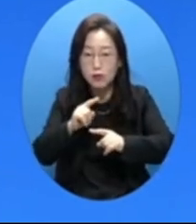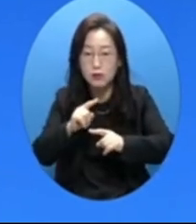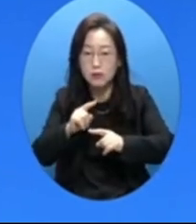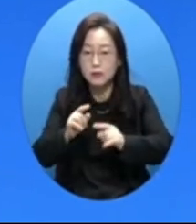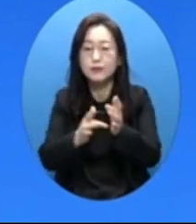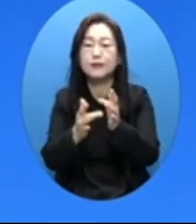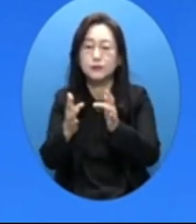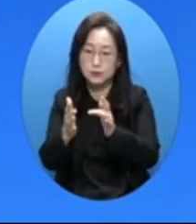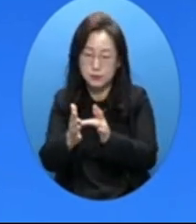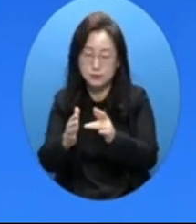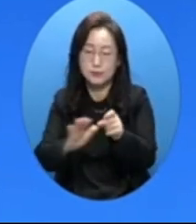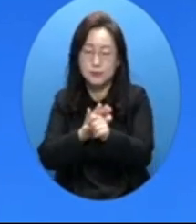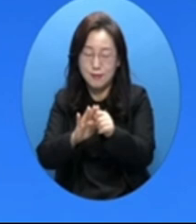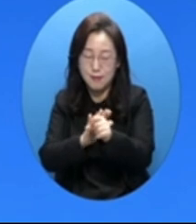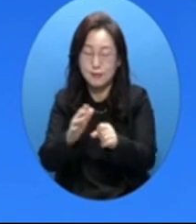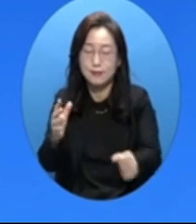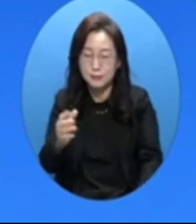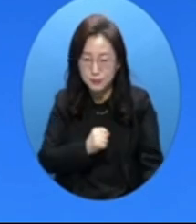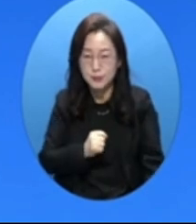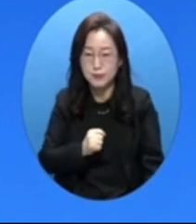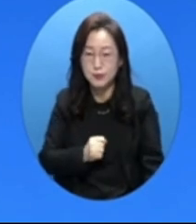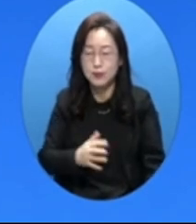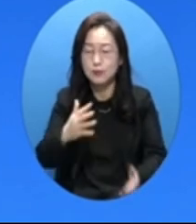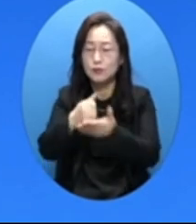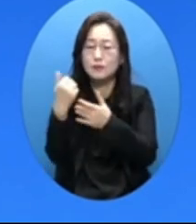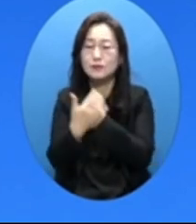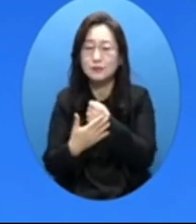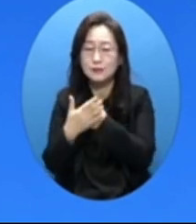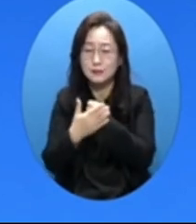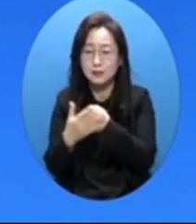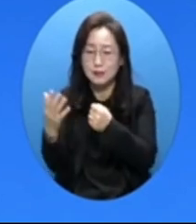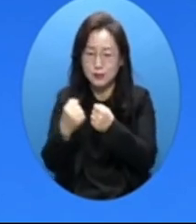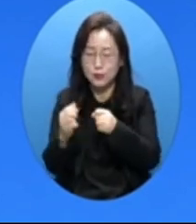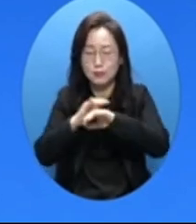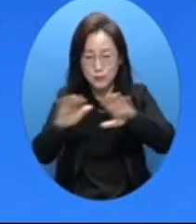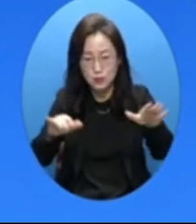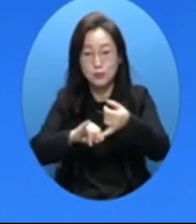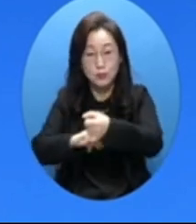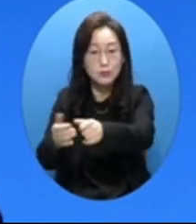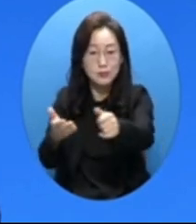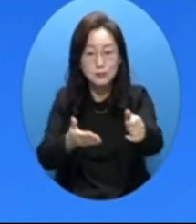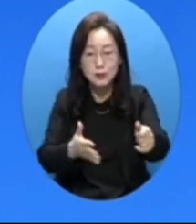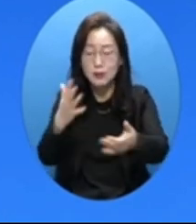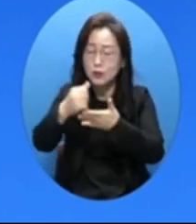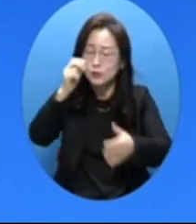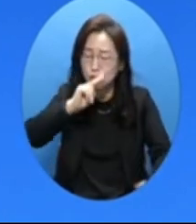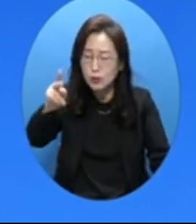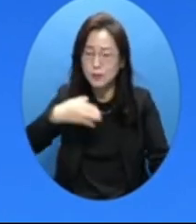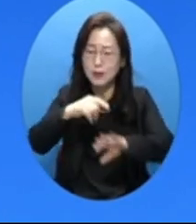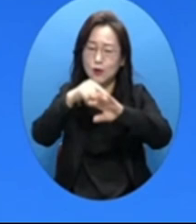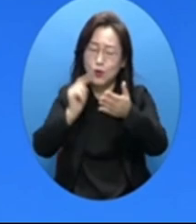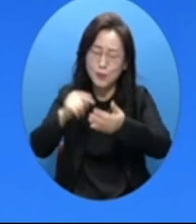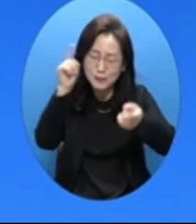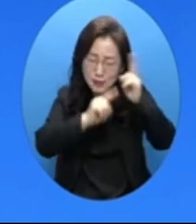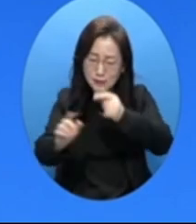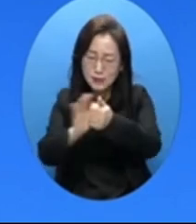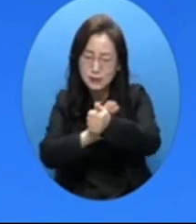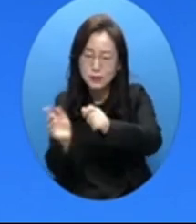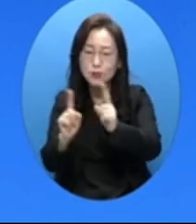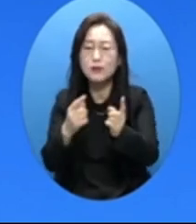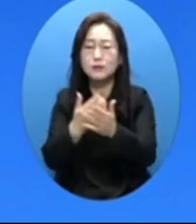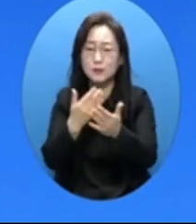예수님의 사랑으로 주님의 은혜로 메꿔야 되는 것입니다 주여 나의 마음에 상처를 취하여